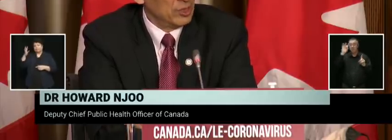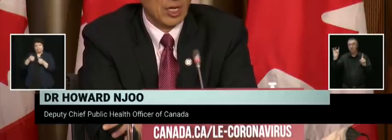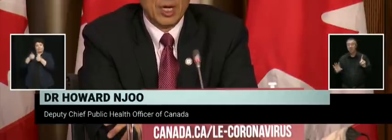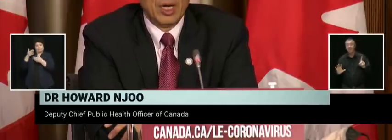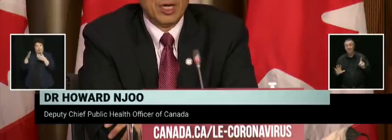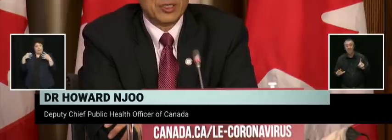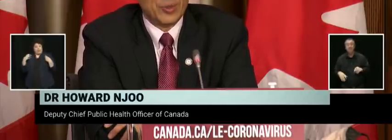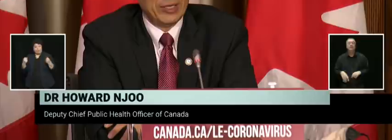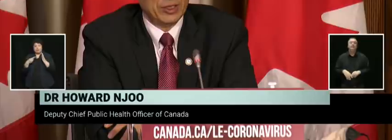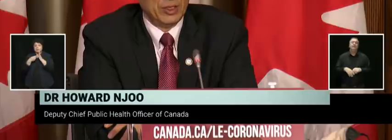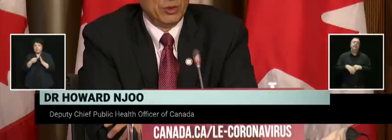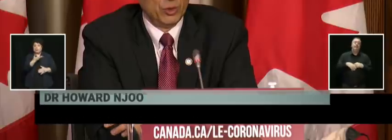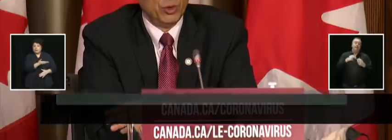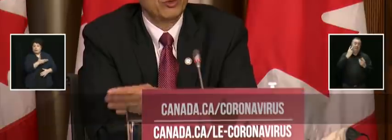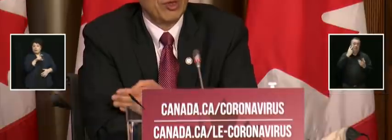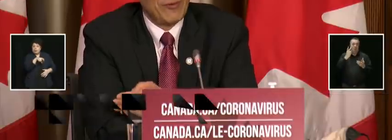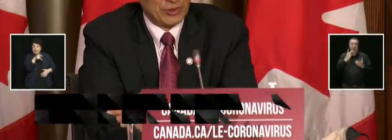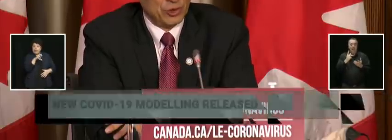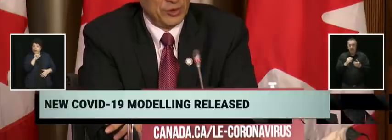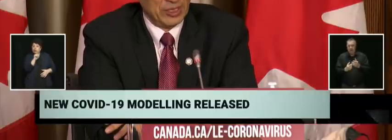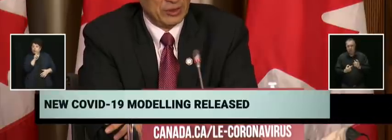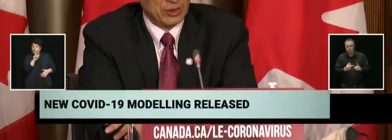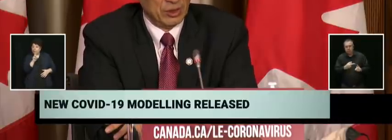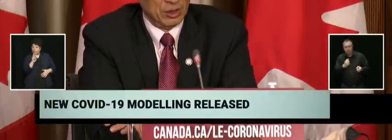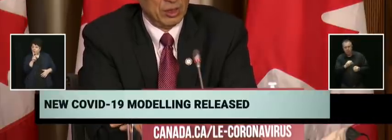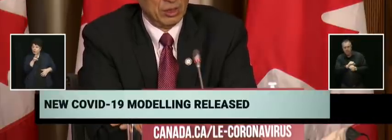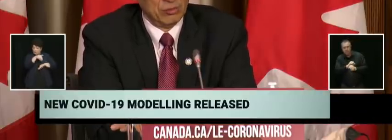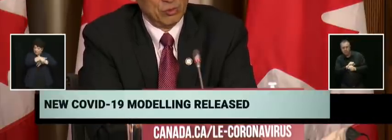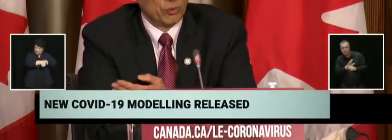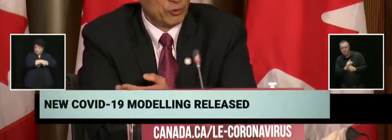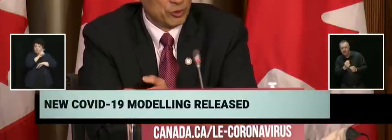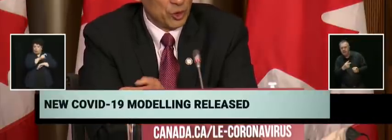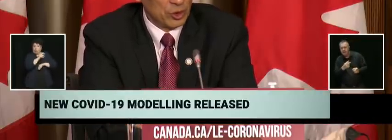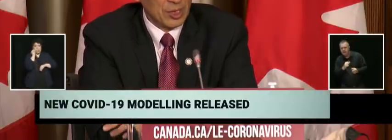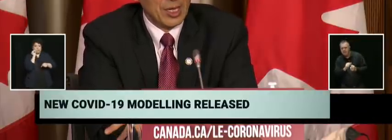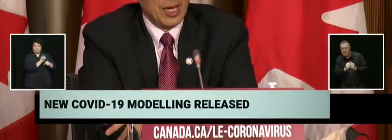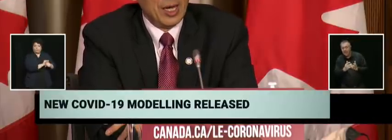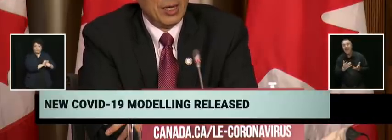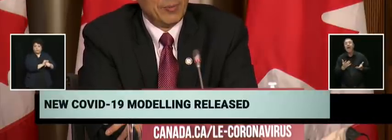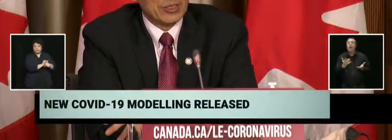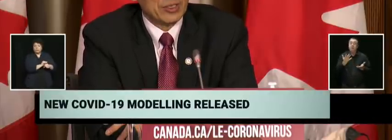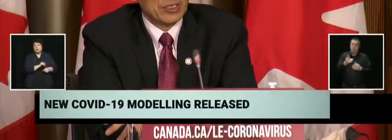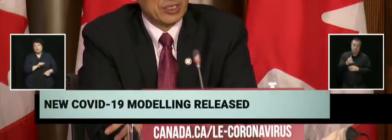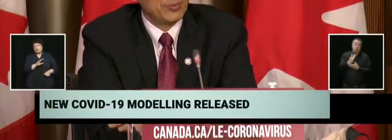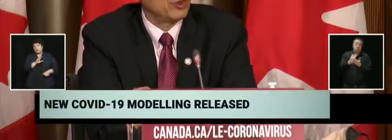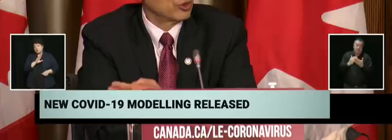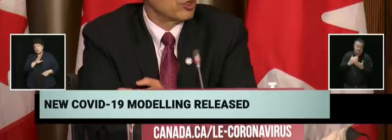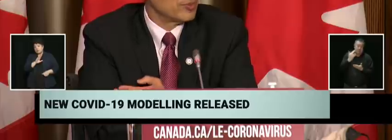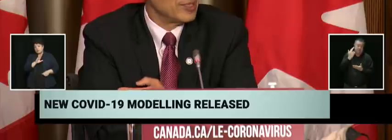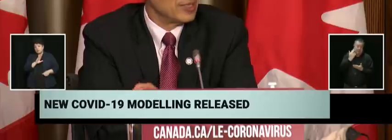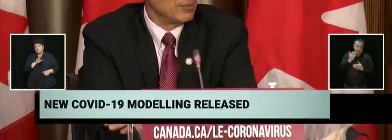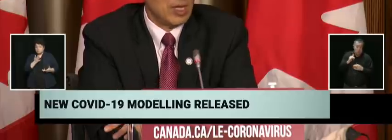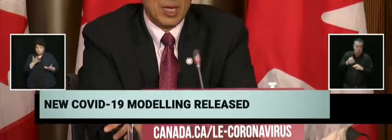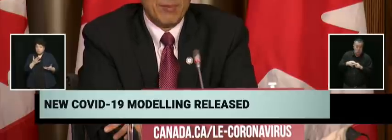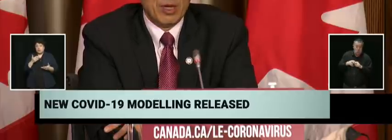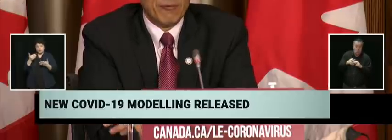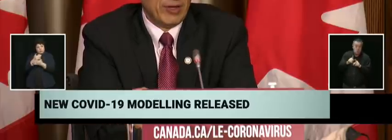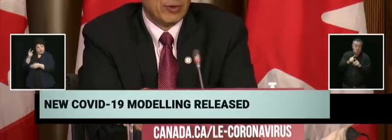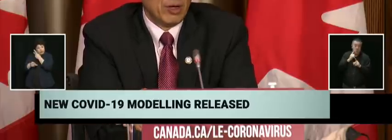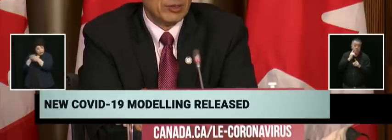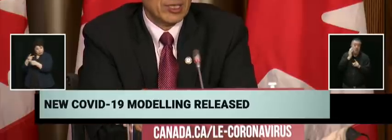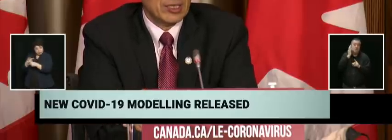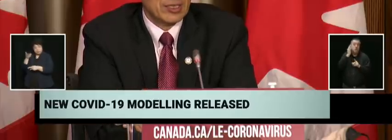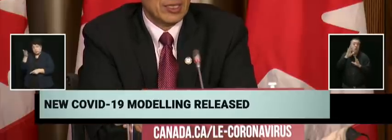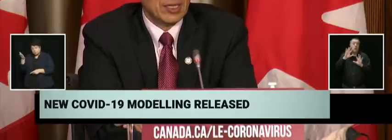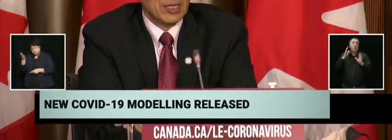suivre. Ça peut être un autre facteur peut-être au futur, parce que c'est plus transmissible. Mais en